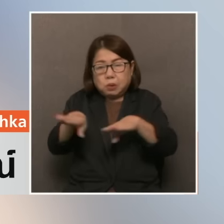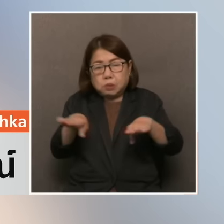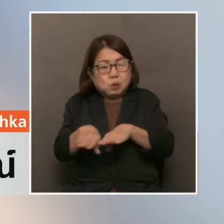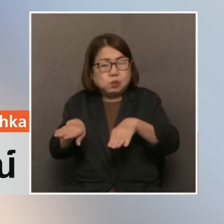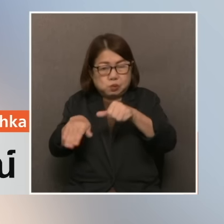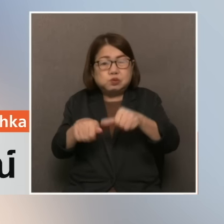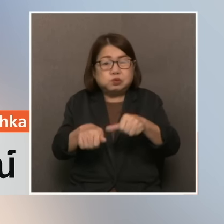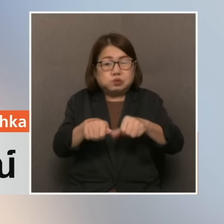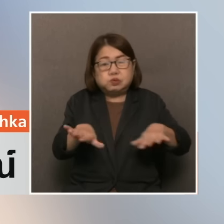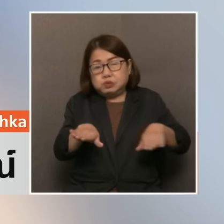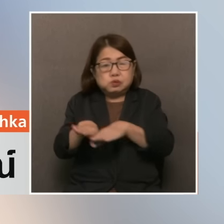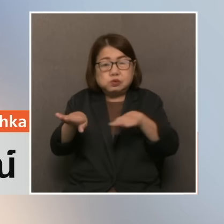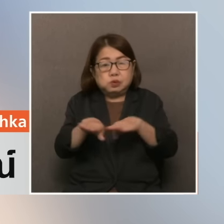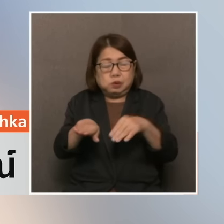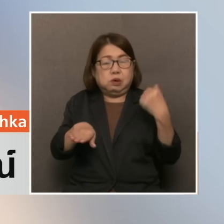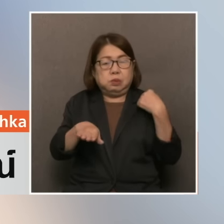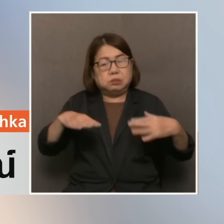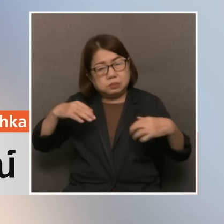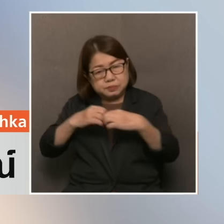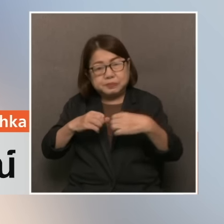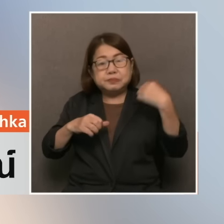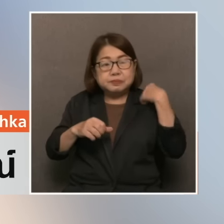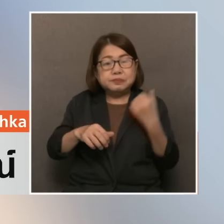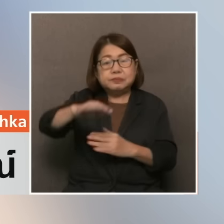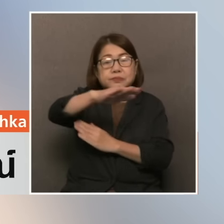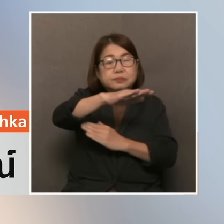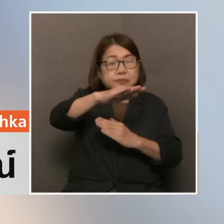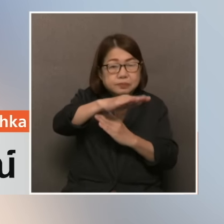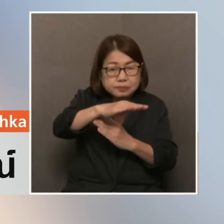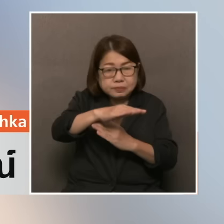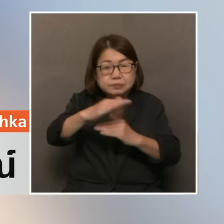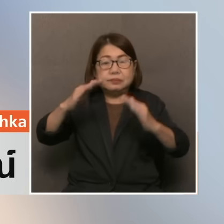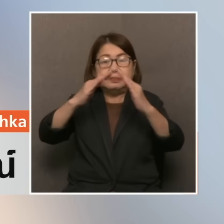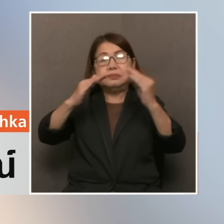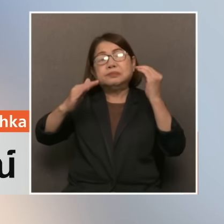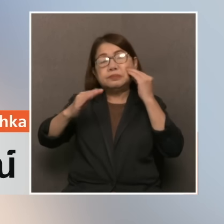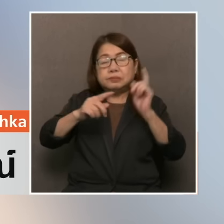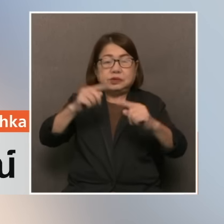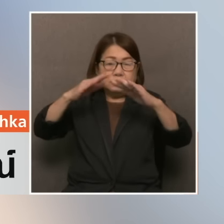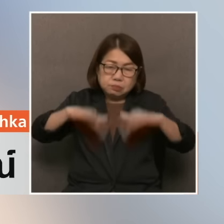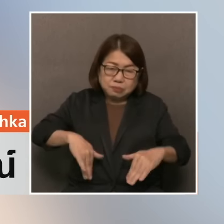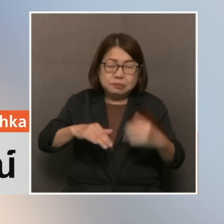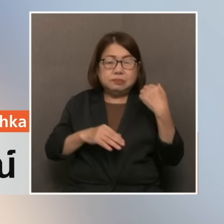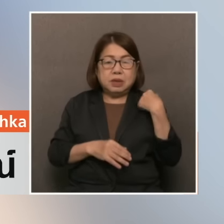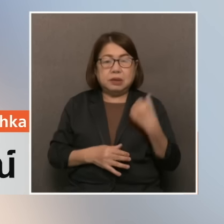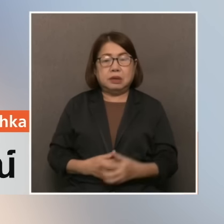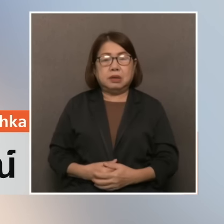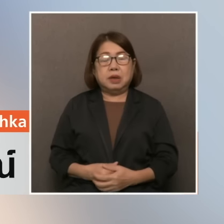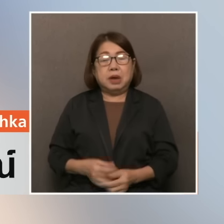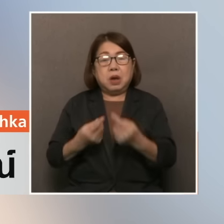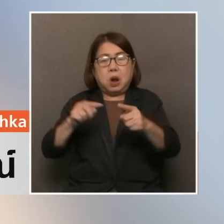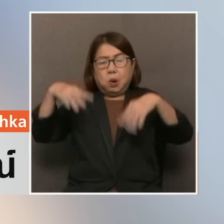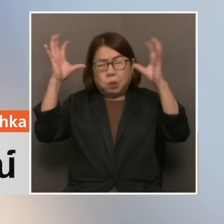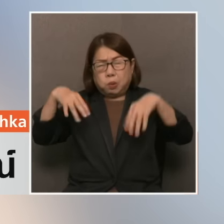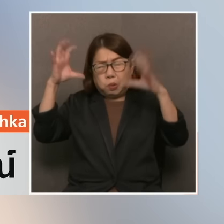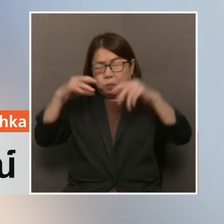ัดหอย ลไปตามน้ำเกิดรถชนกันสภาร stood อาคาณหลายหลงพังเสียหายฝนทตกลงมาต่อ